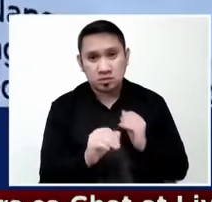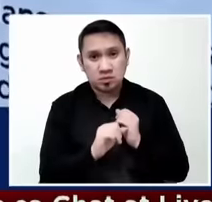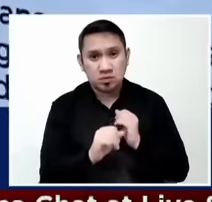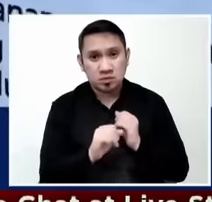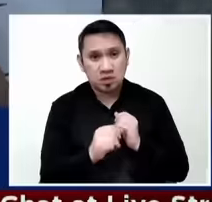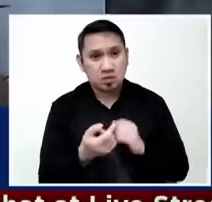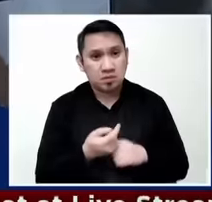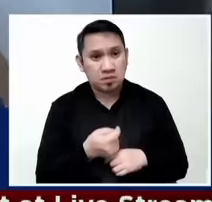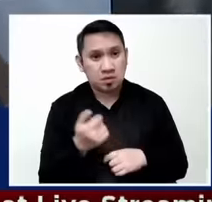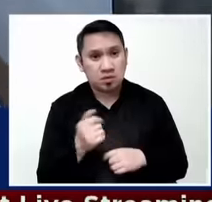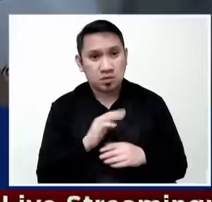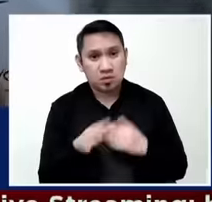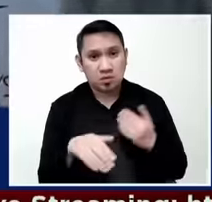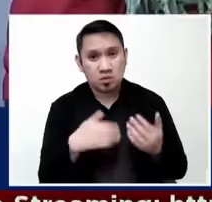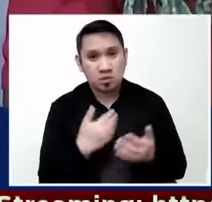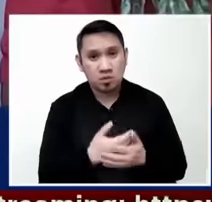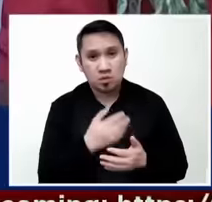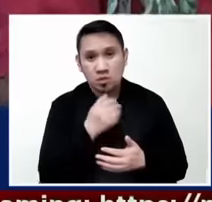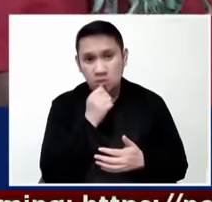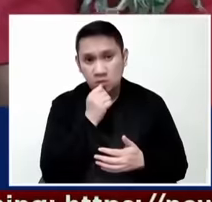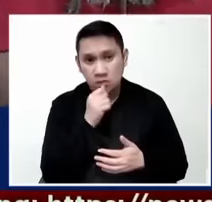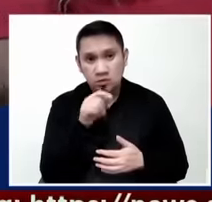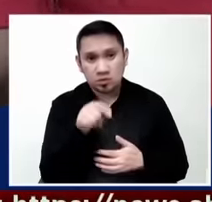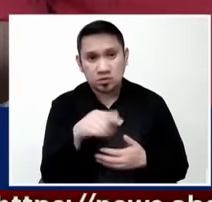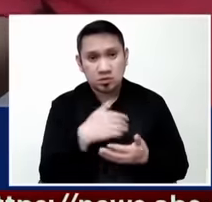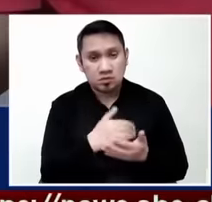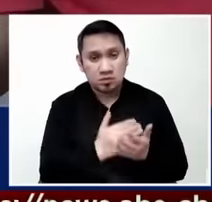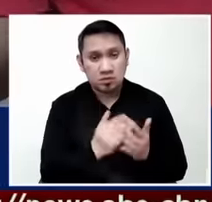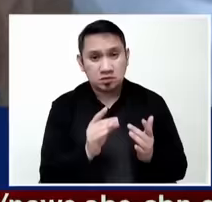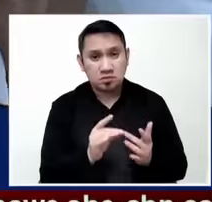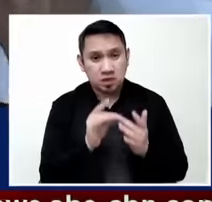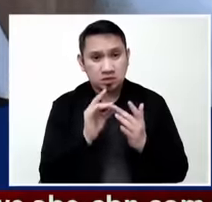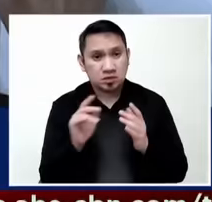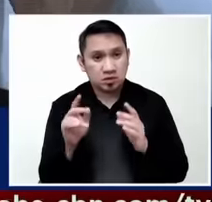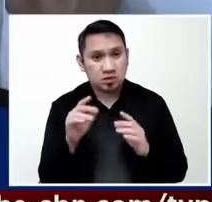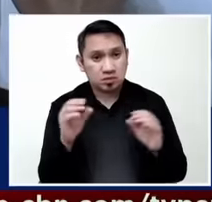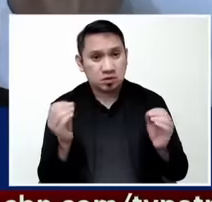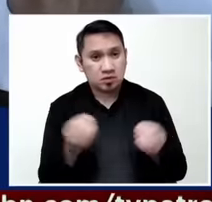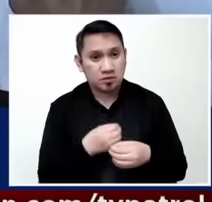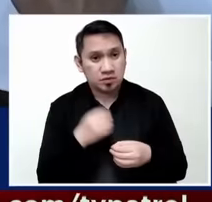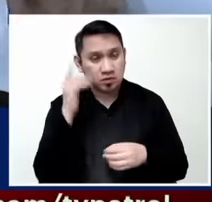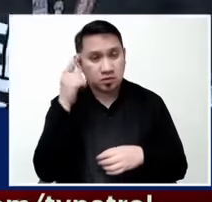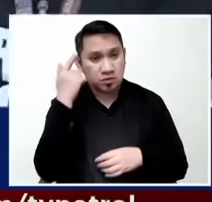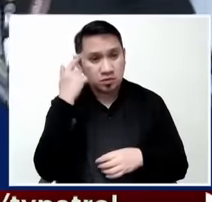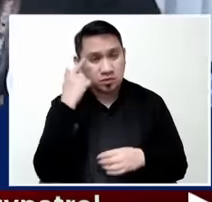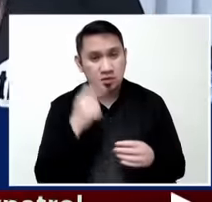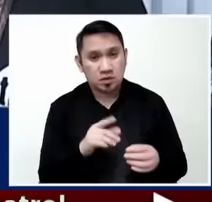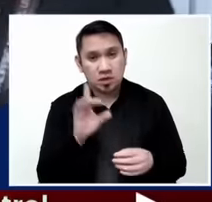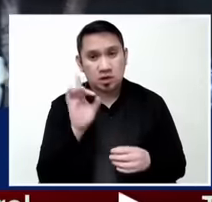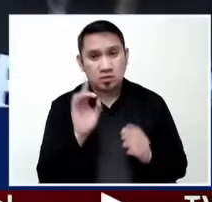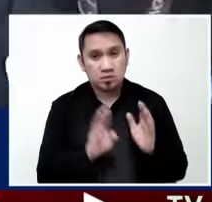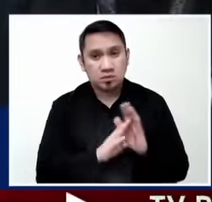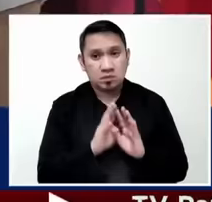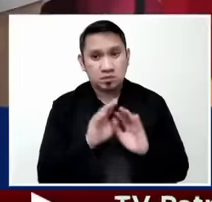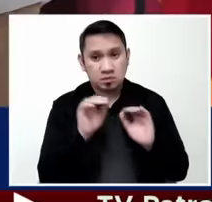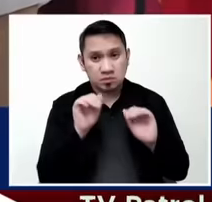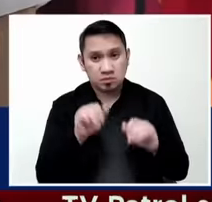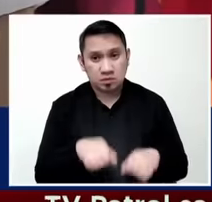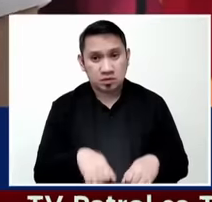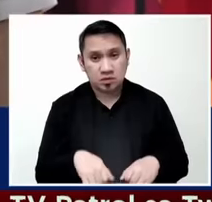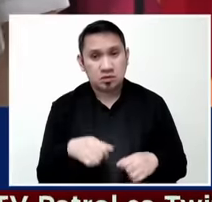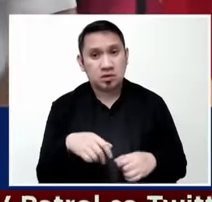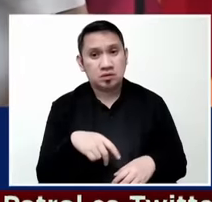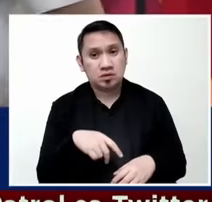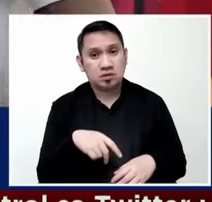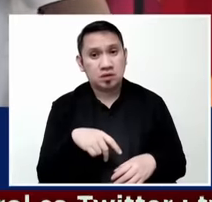tanggalin ang lahat ng confidential funds sa mga civilian agencies. Ani Brosas, halos 800 bilyong piso ang pwedeng maituring na pork barrel ng